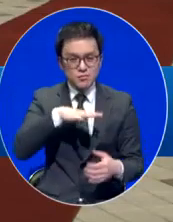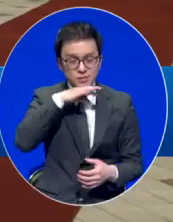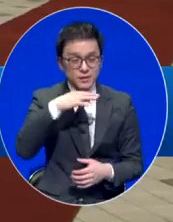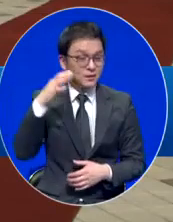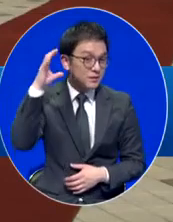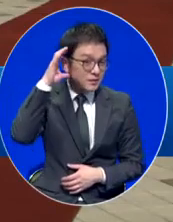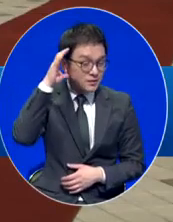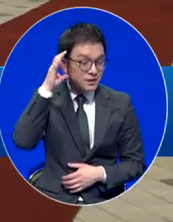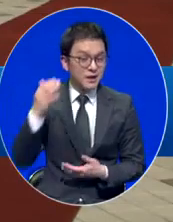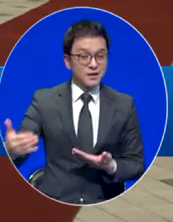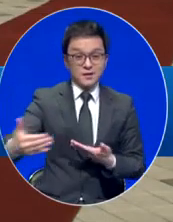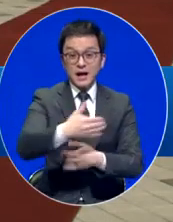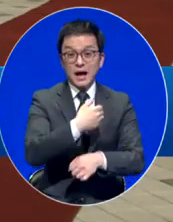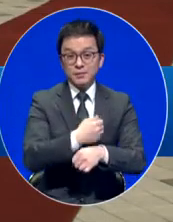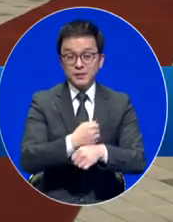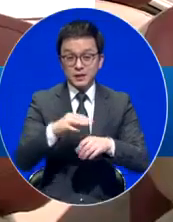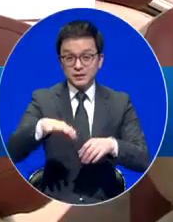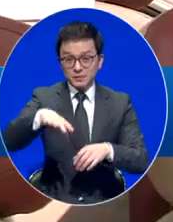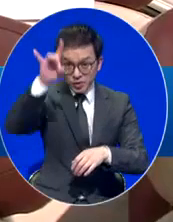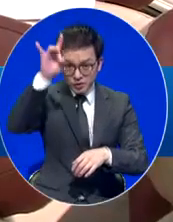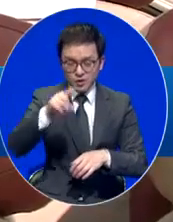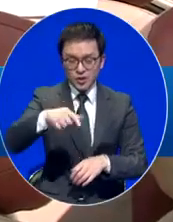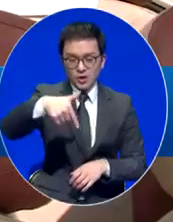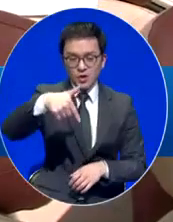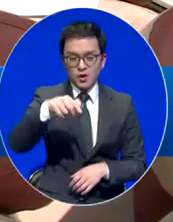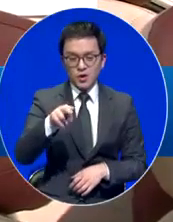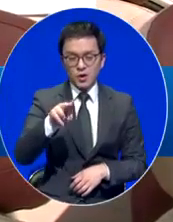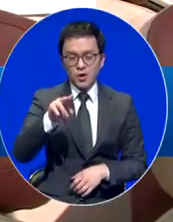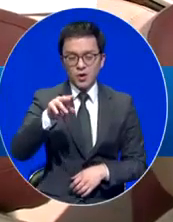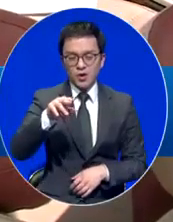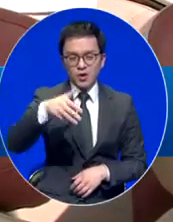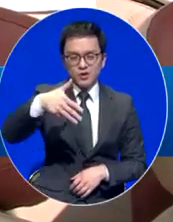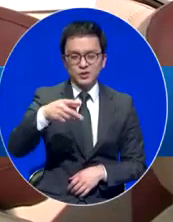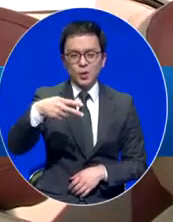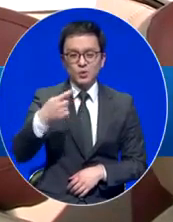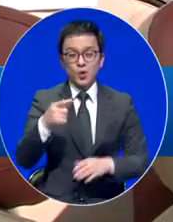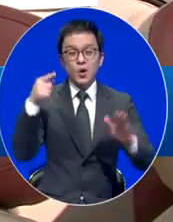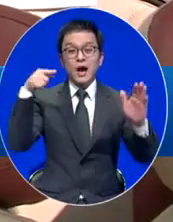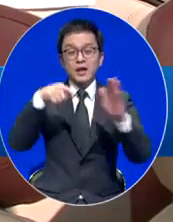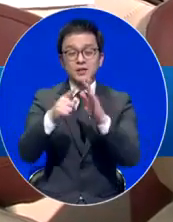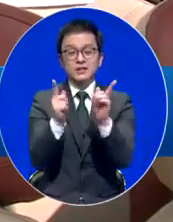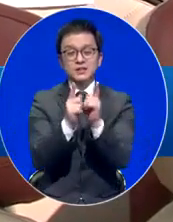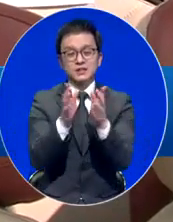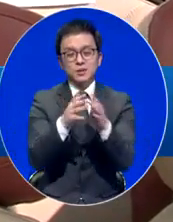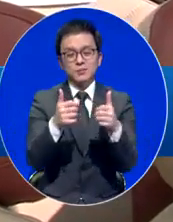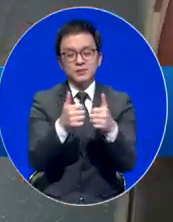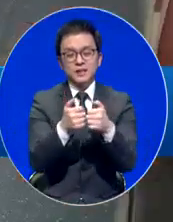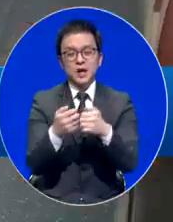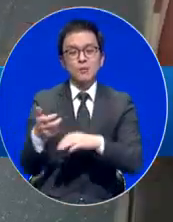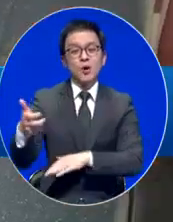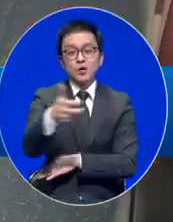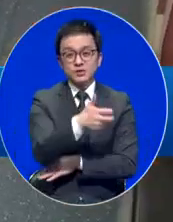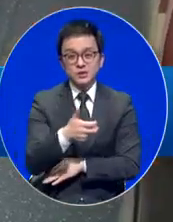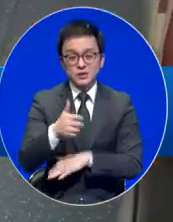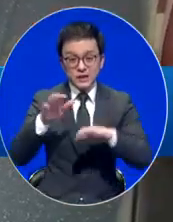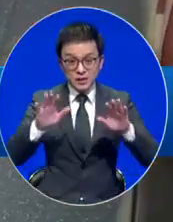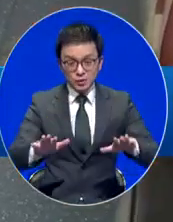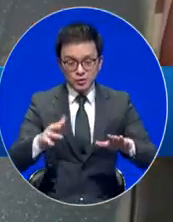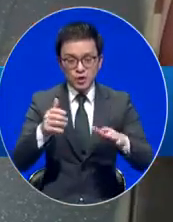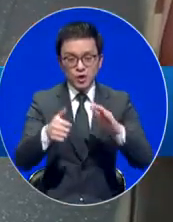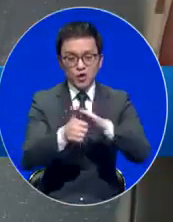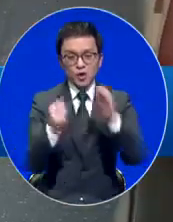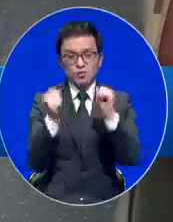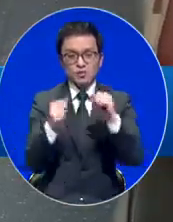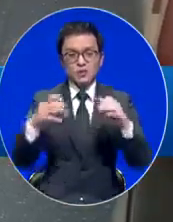권 위원회는 이를 위해서 오늘 경북 청도군 청도 시장에서 상단 버스를 처음 가동하며 이번주 경북지역 을